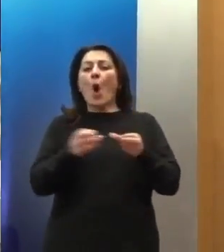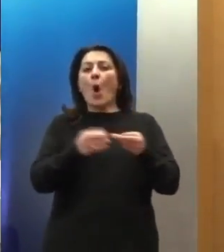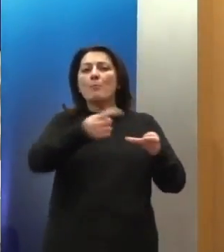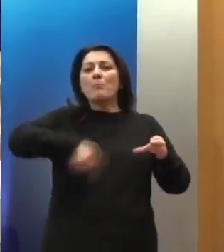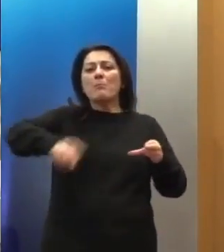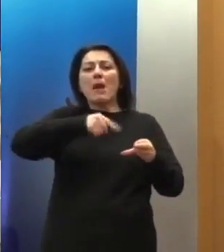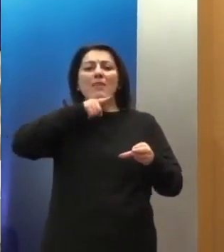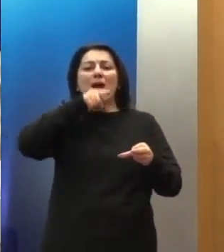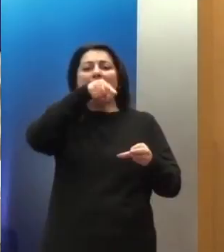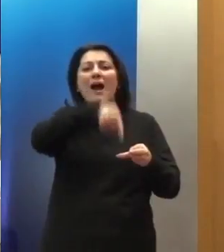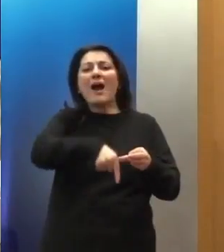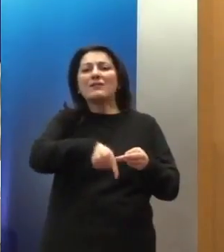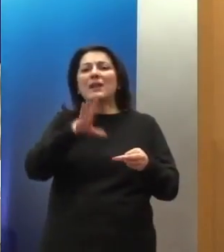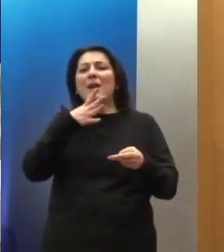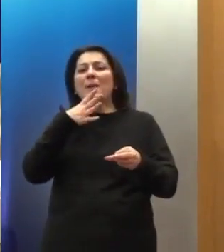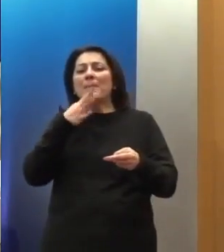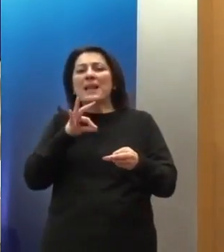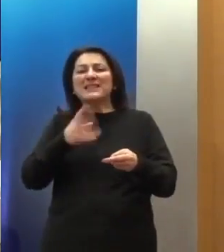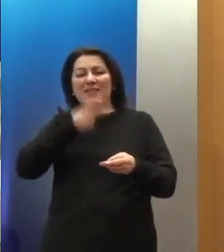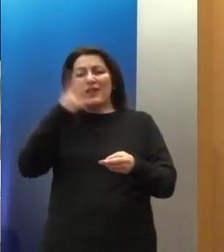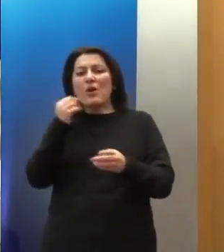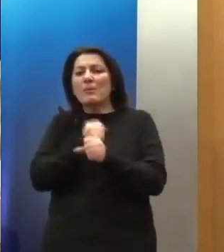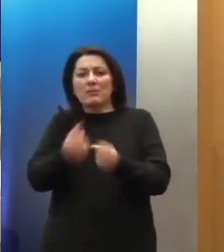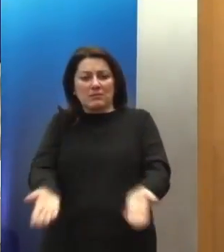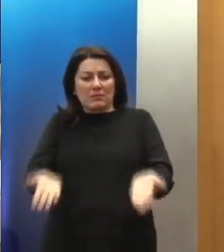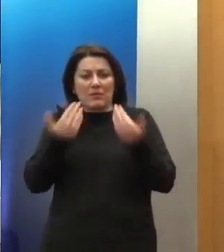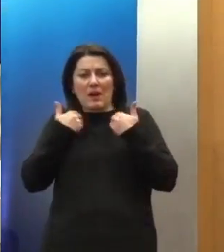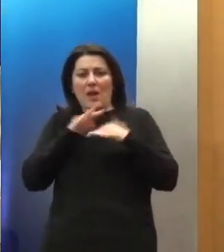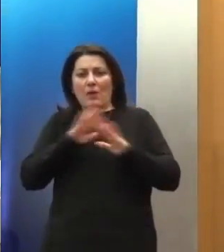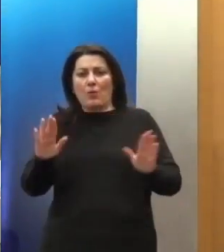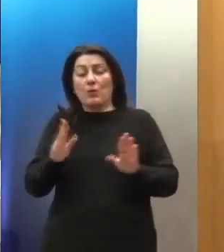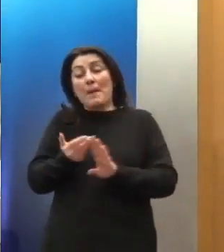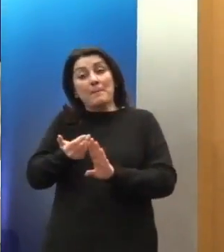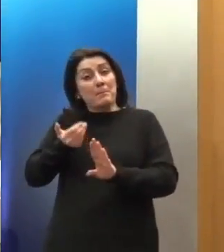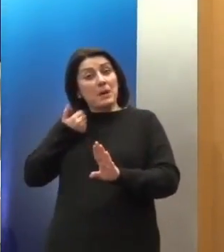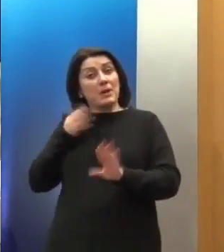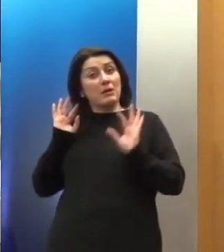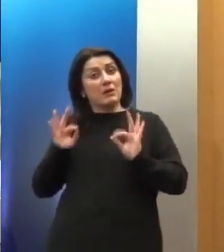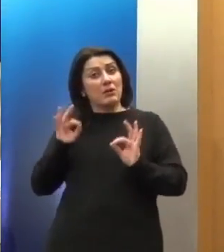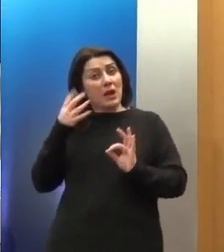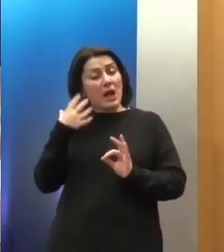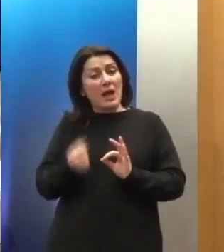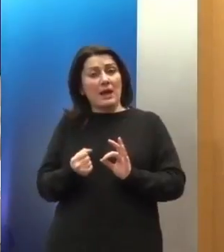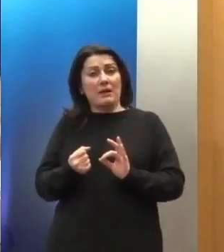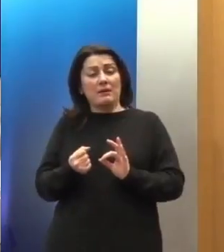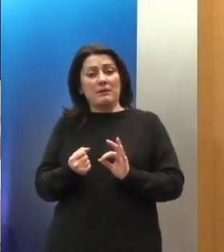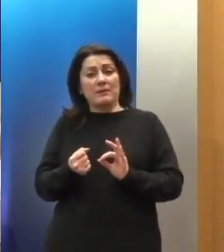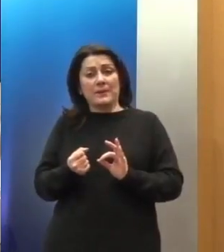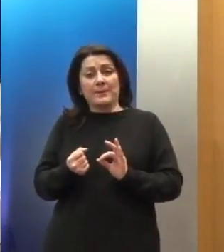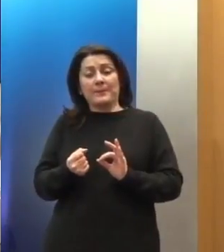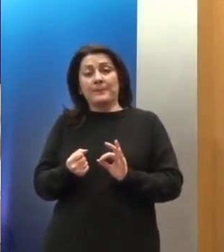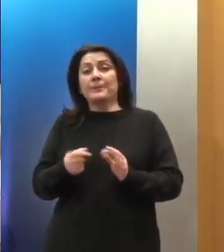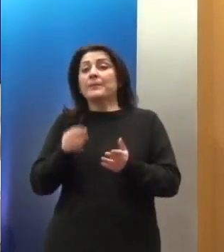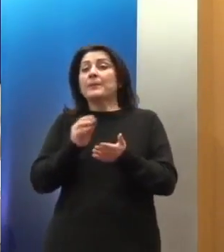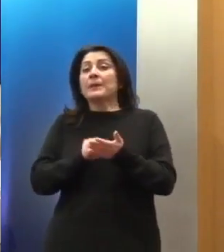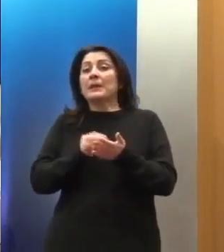χάσει, τους έχει αφαιρεθεί αυτό το δικαίωμα, όταν το ήταν και κεκτημένο. Και μάλιστα όταν έχουμε και